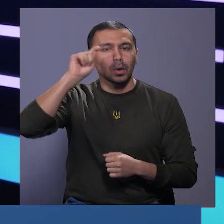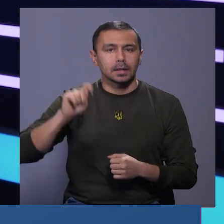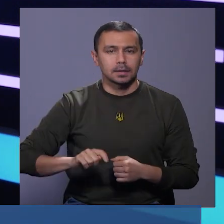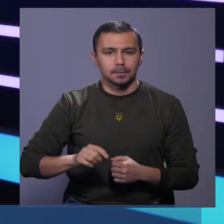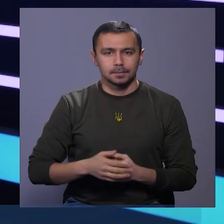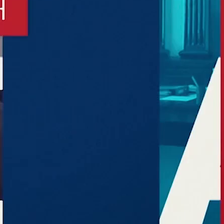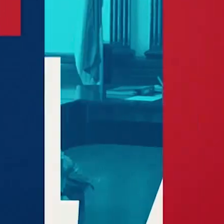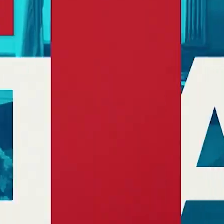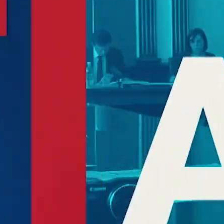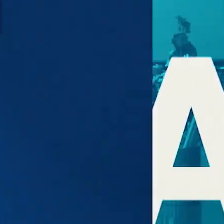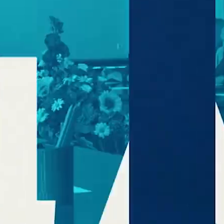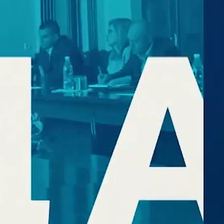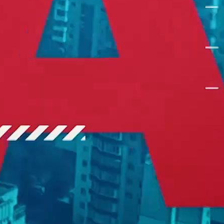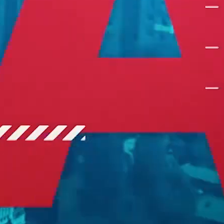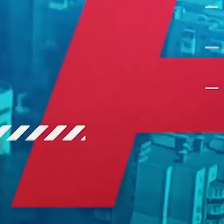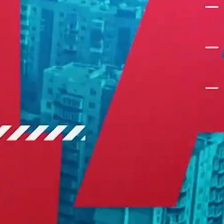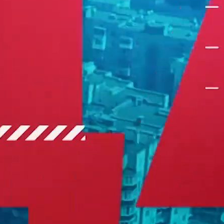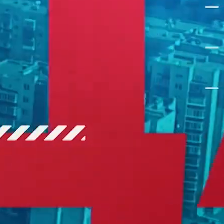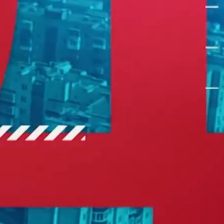Дякую!